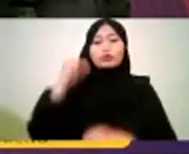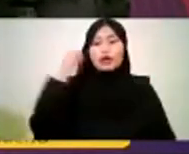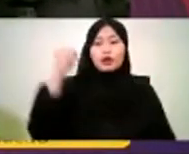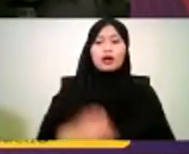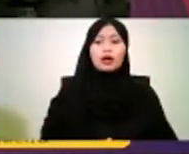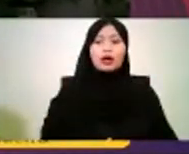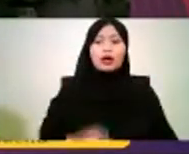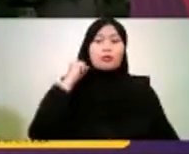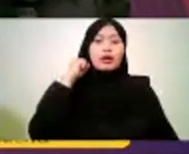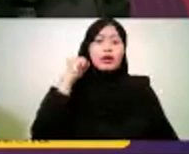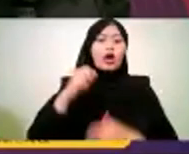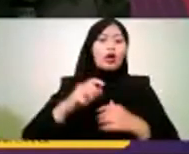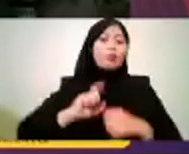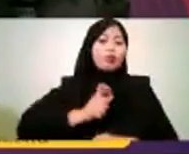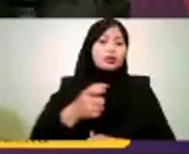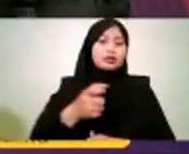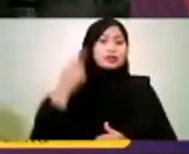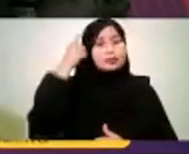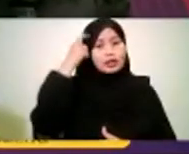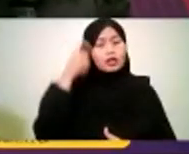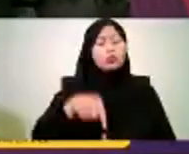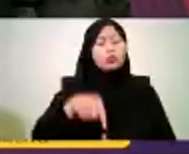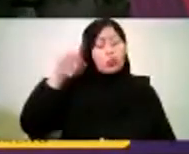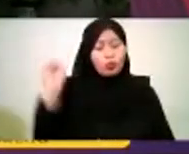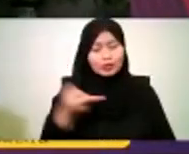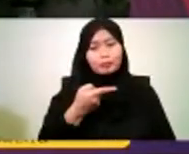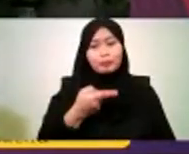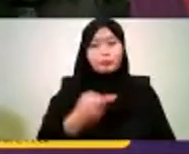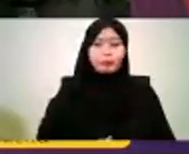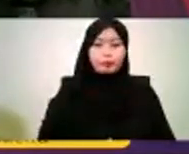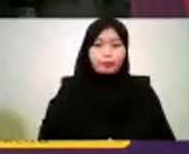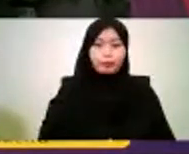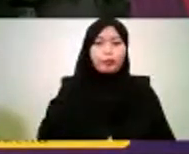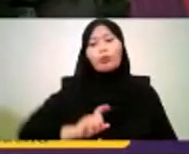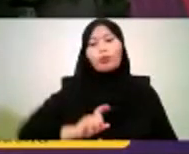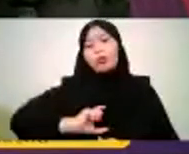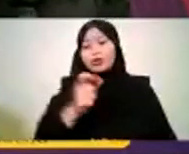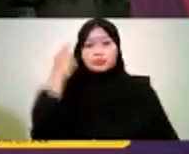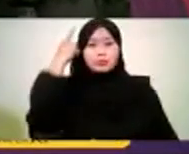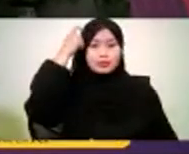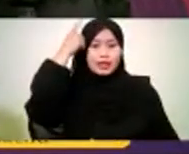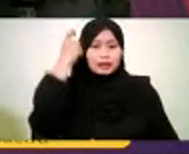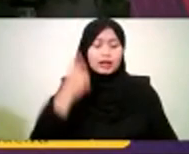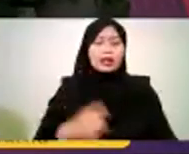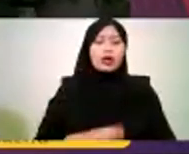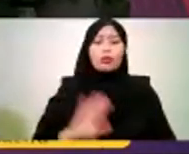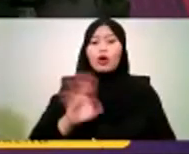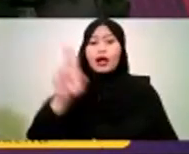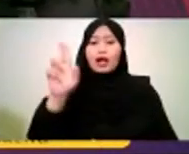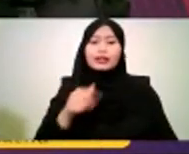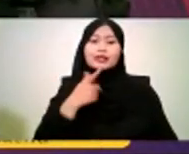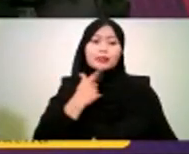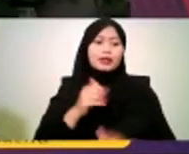merupakan sebuah keniscayaan proses belajar tidak lagi terkotak-kotak